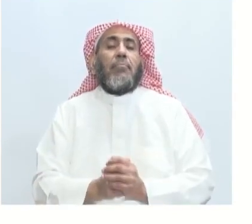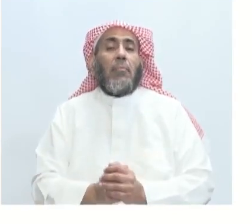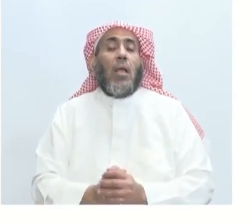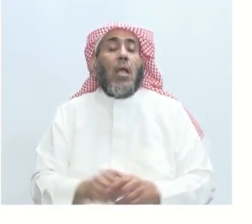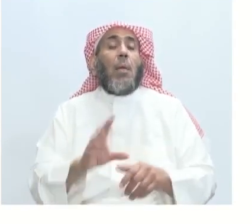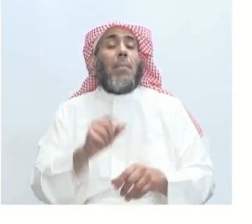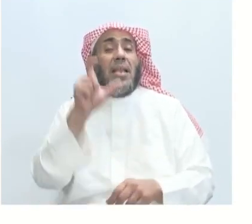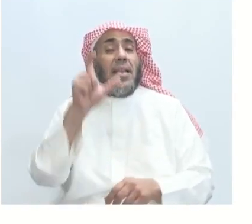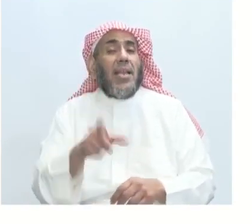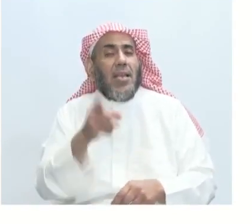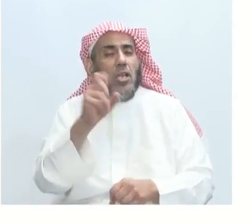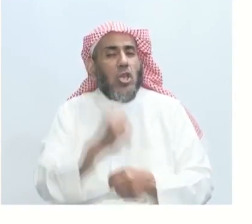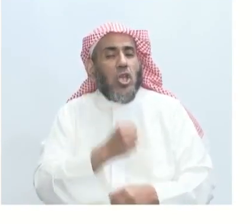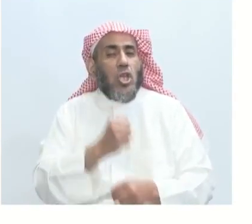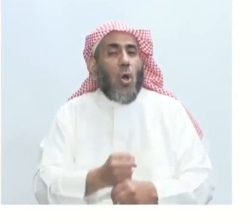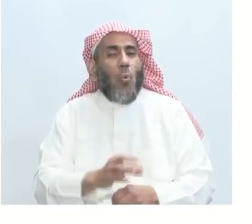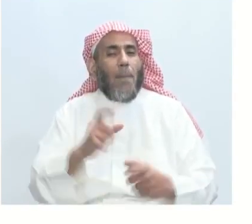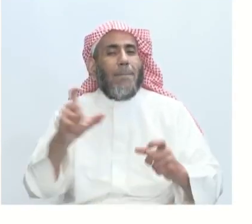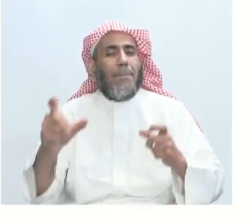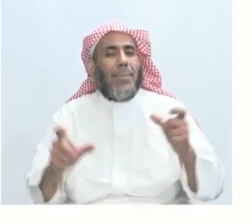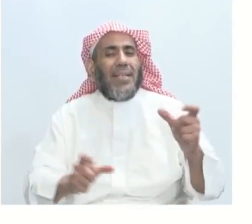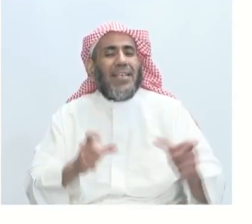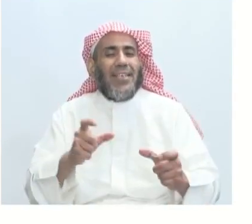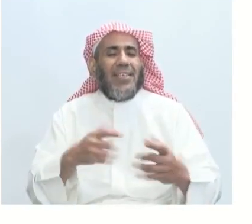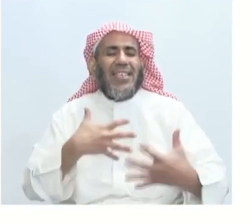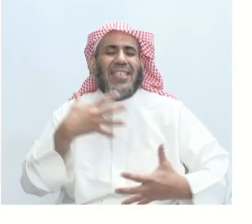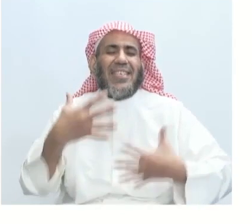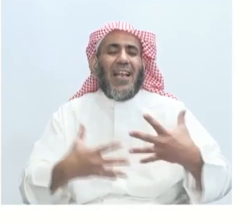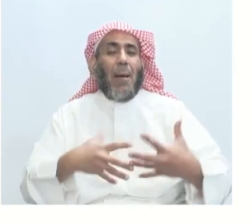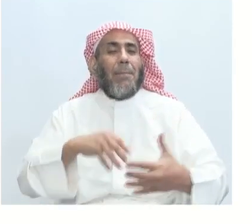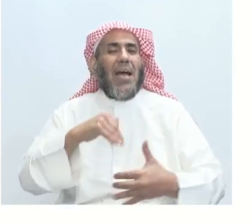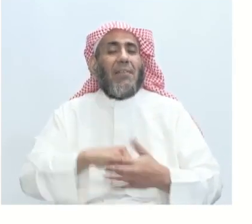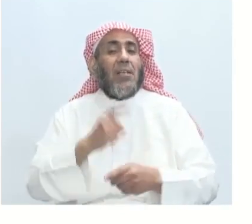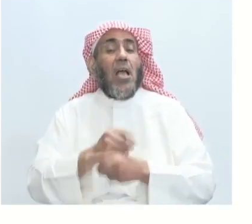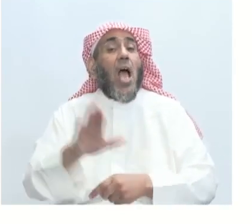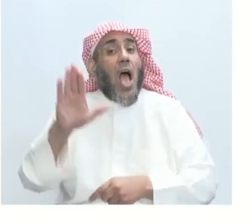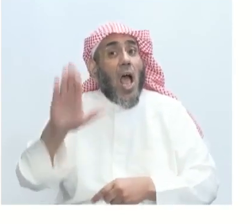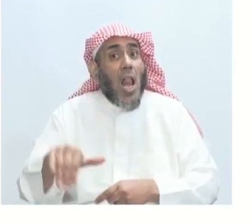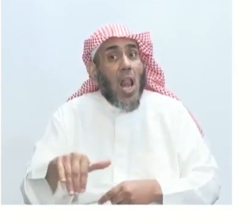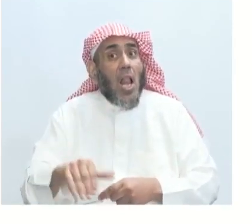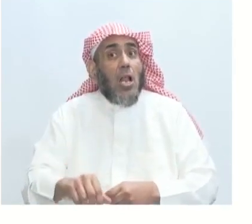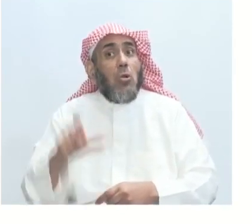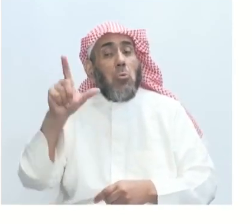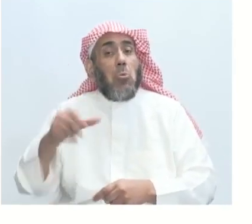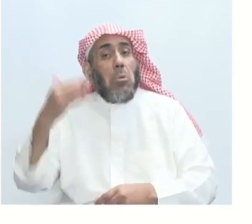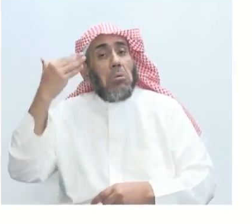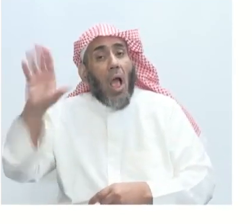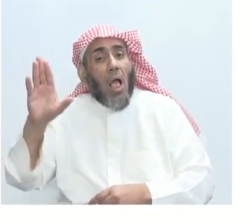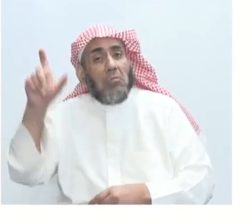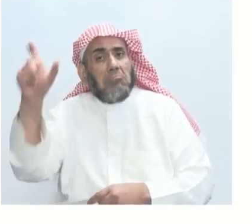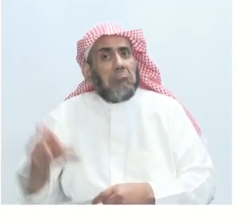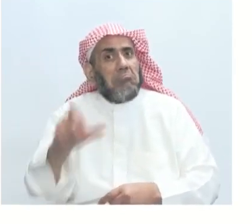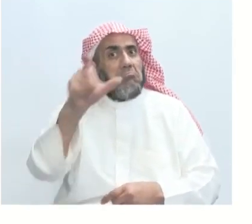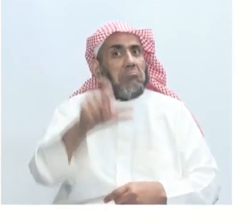من يقوم بتشخيص الاضطراب النفسي هل لكل شخص او